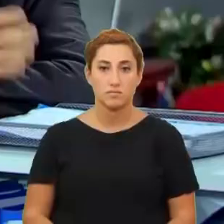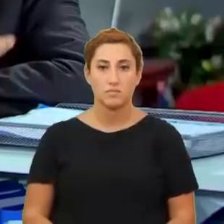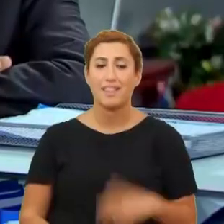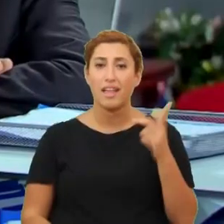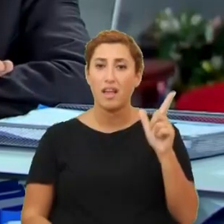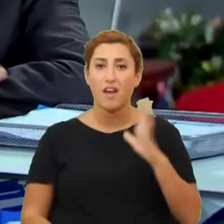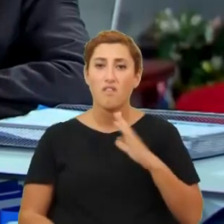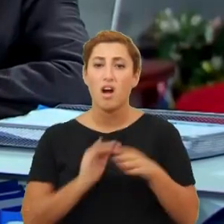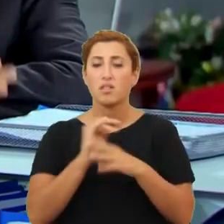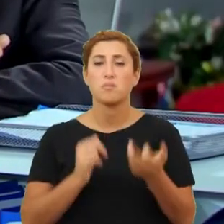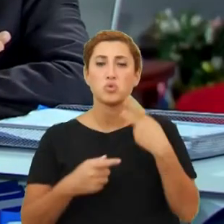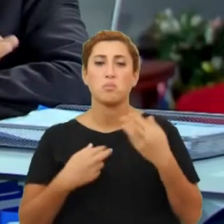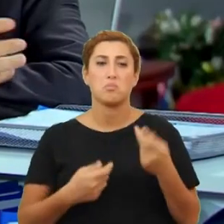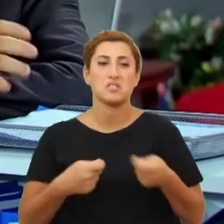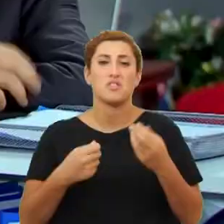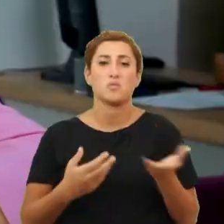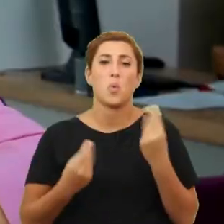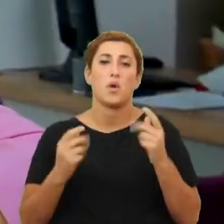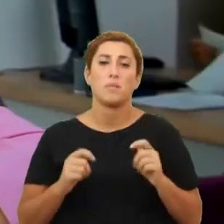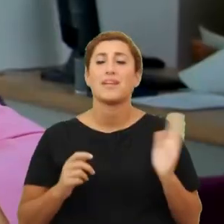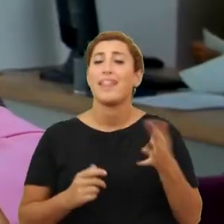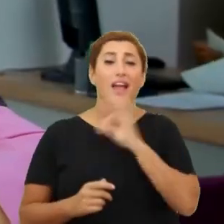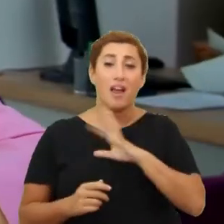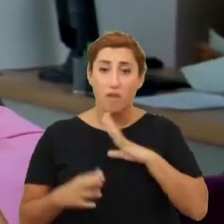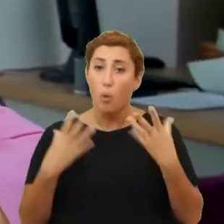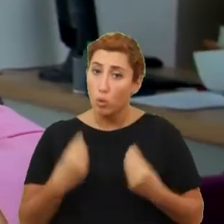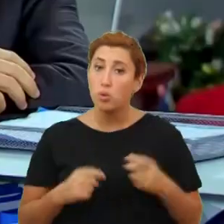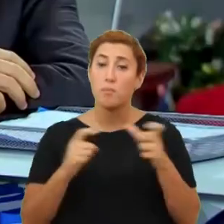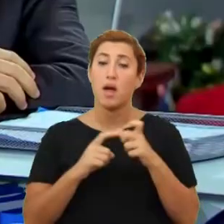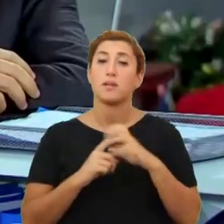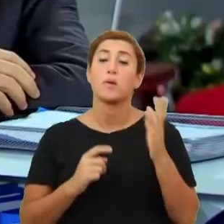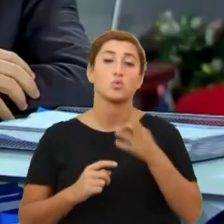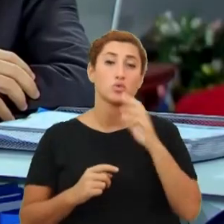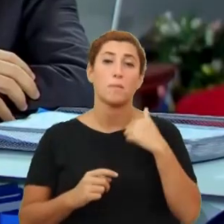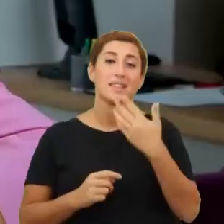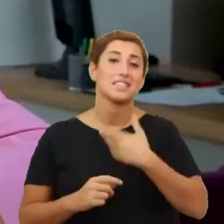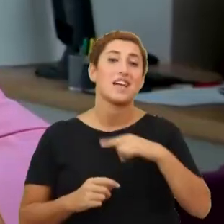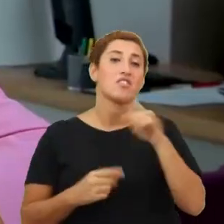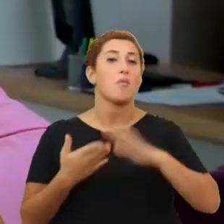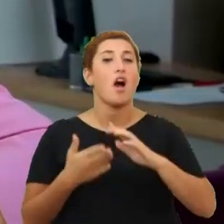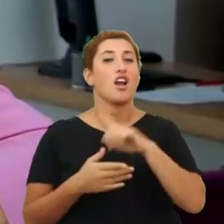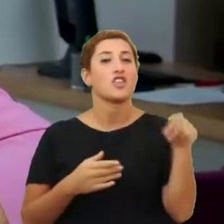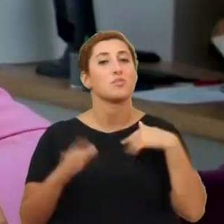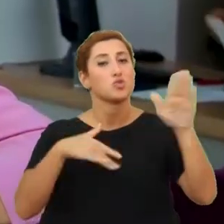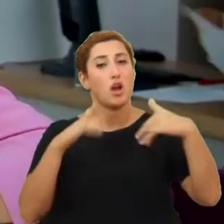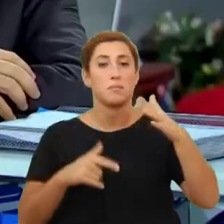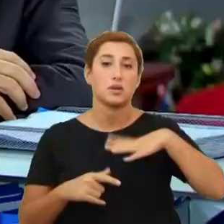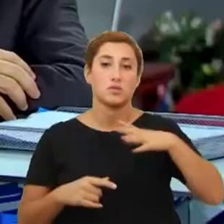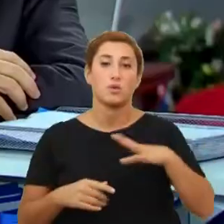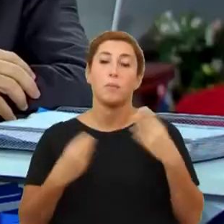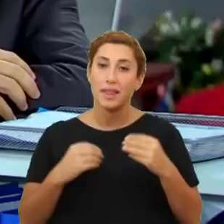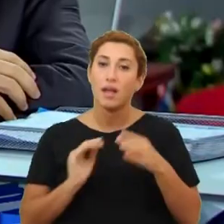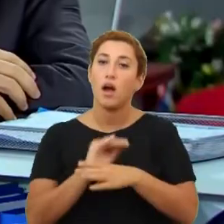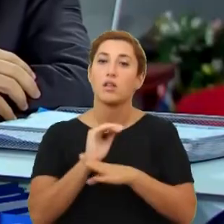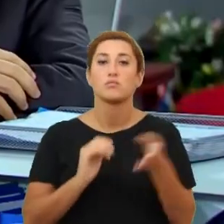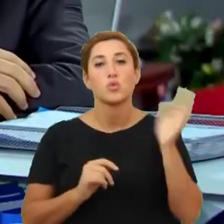Ne gerek var hayatım? Boşuna bir sürü masraf yapacağız. Ya ne gerek var olur mu Erdem? Ya sonuçta ben de sevdiklerimi, arkadaşlarımı çağırmak istiyorum. İyi